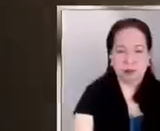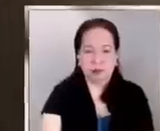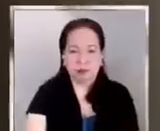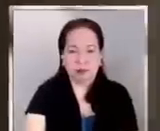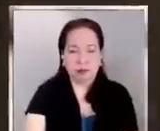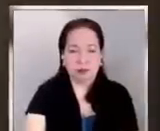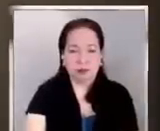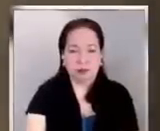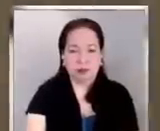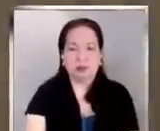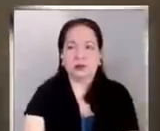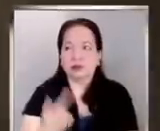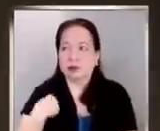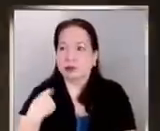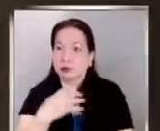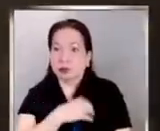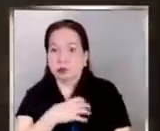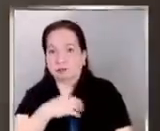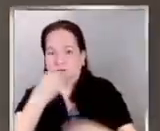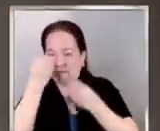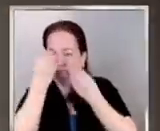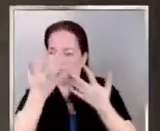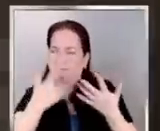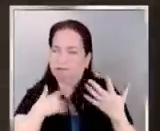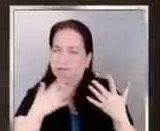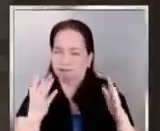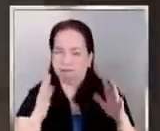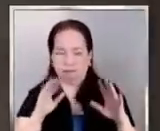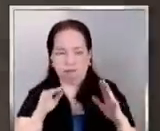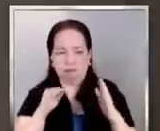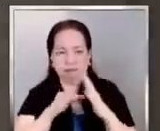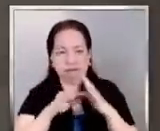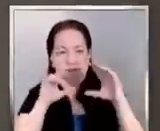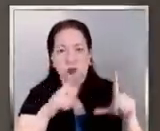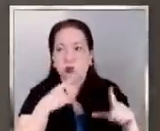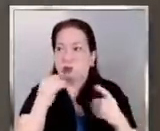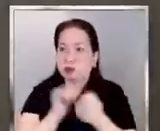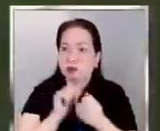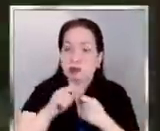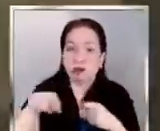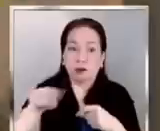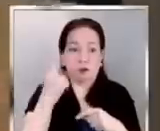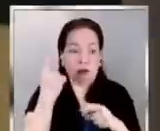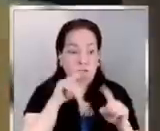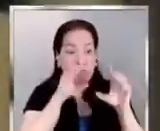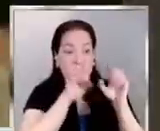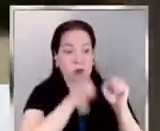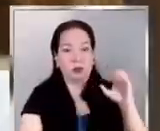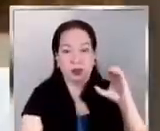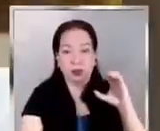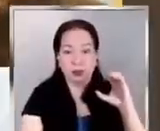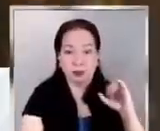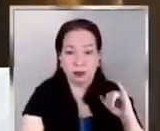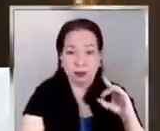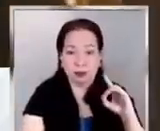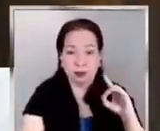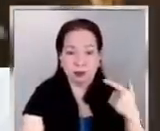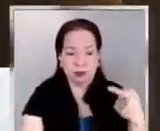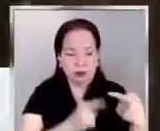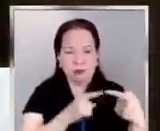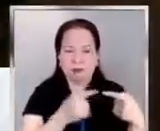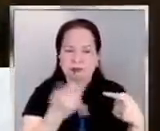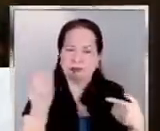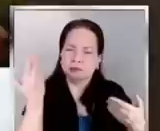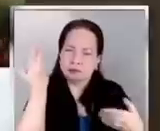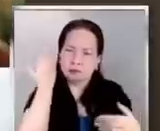Entrapment operation ho ito. Asan yung kasama nyo? Unang dinakip ng CIDG ang nagpakilalang administrative staff ng